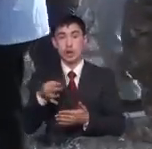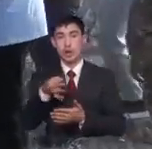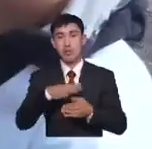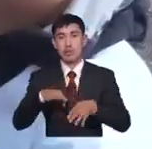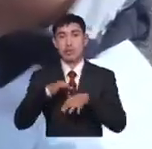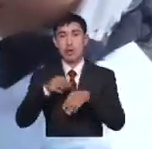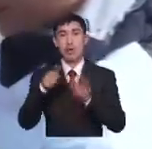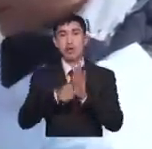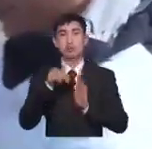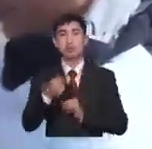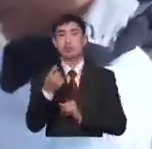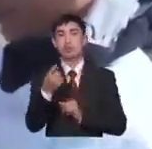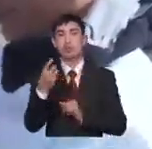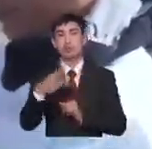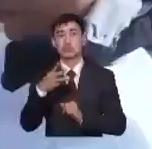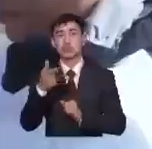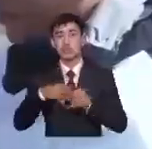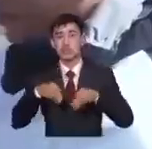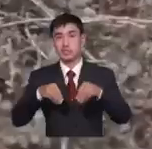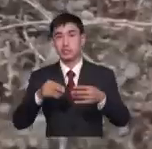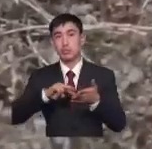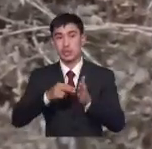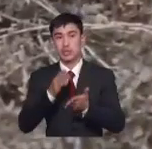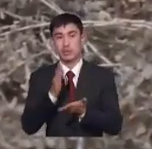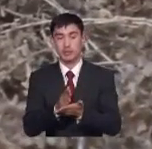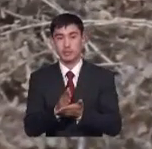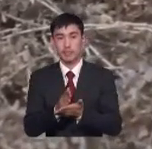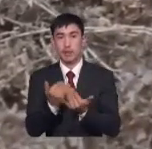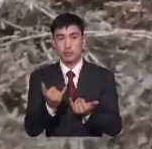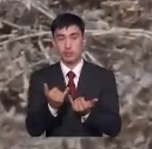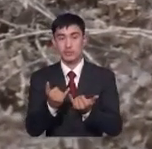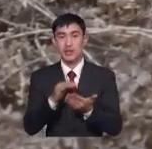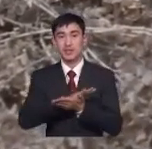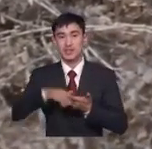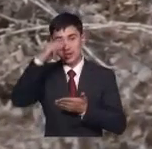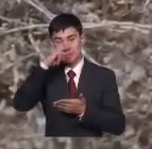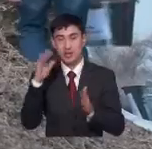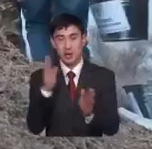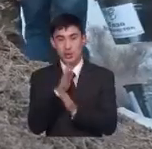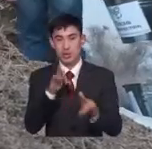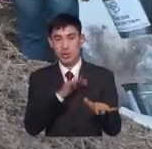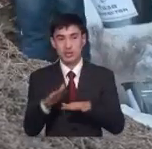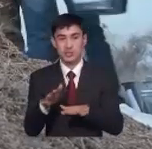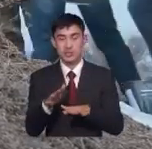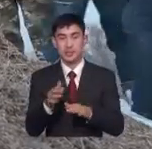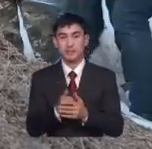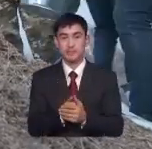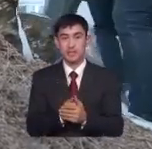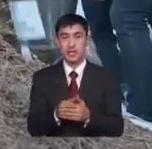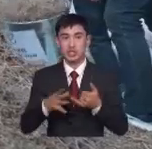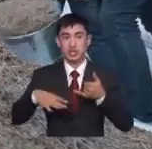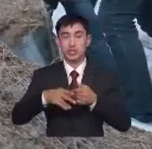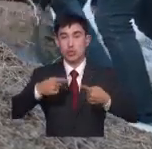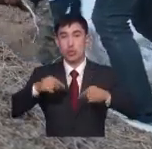аймағынан 6130 гектар аумаққа себу жоспарланған. Бүгін Таза Қазақстан экологиялық акциясы аясында